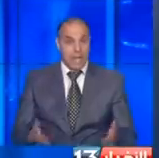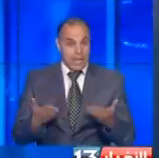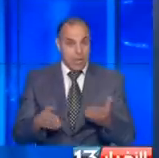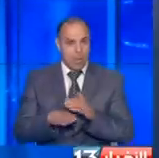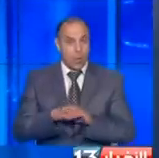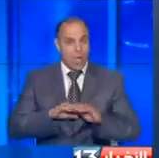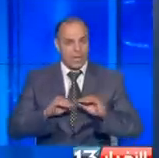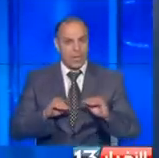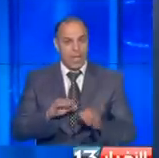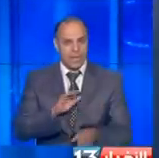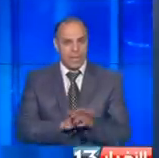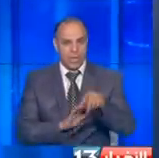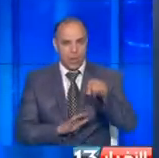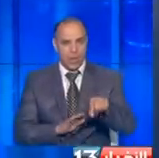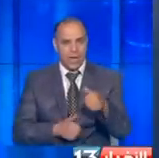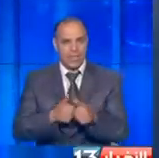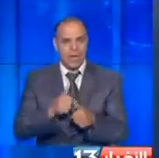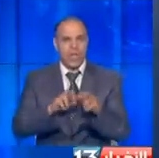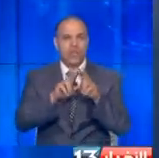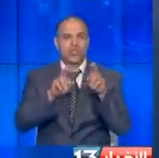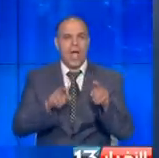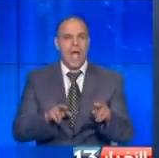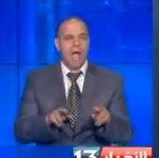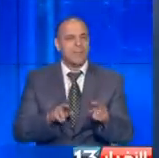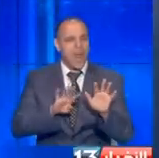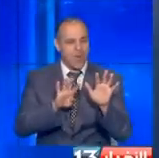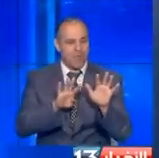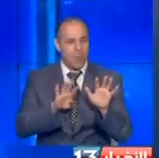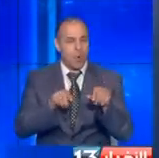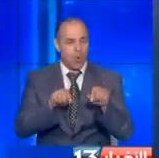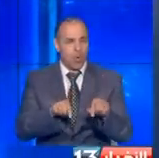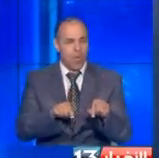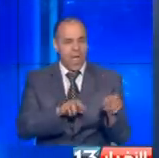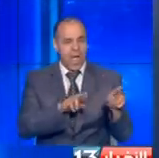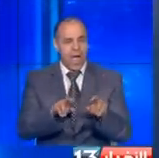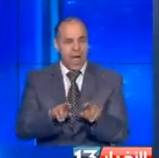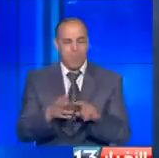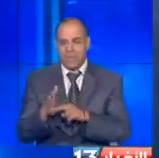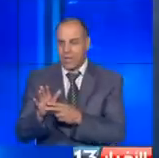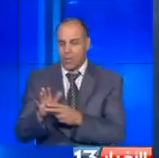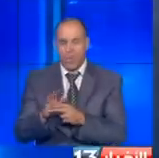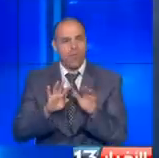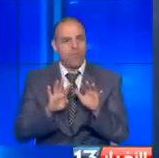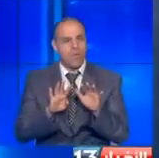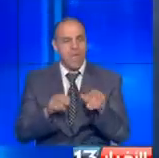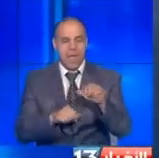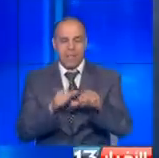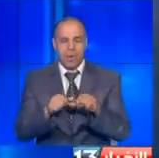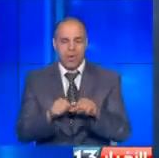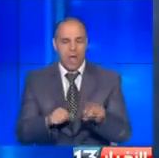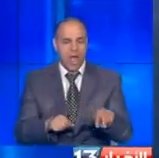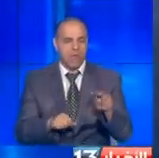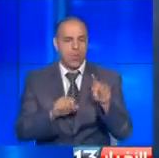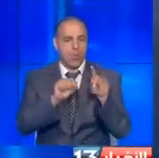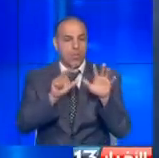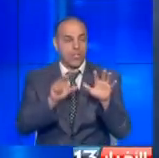وفي الشأن التربوي، انطلقت اليوم اختبارات شهادة ختم التعليم الأساسي العام والتقني النوفيام لدورة